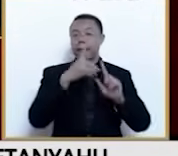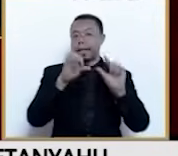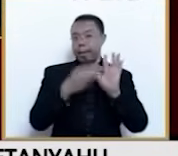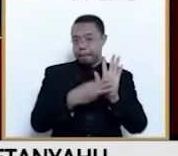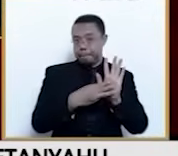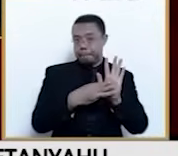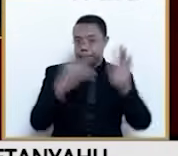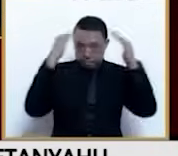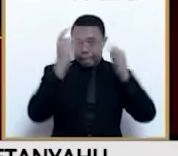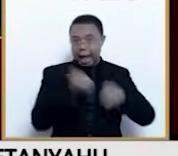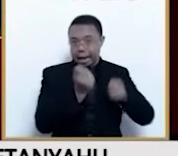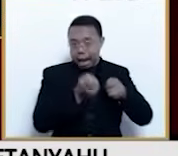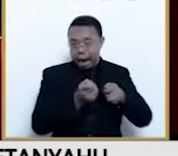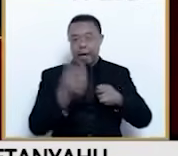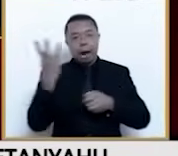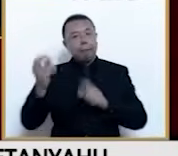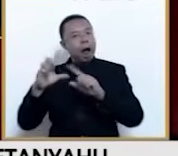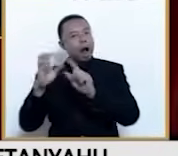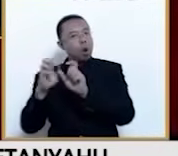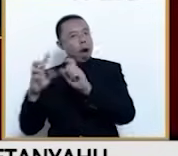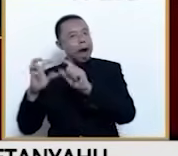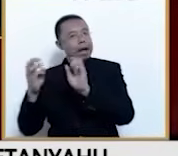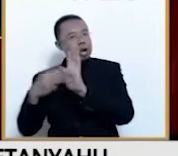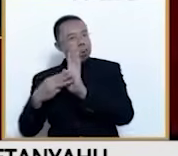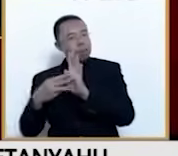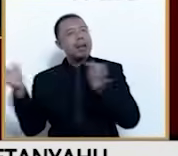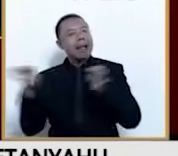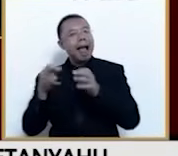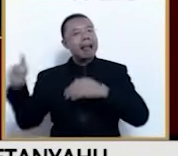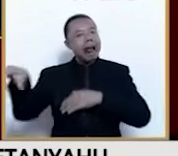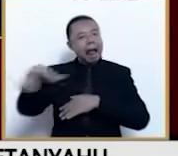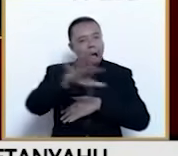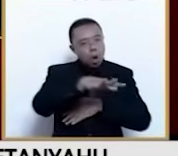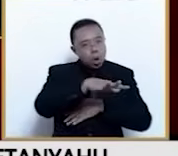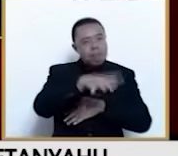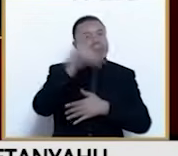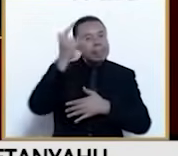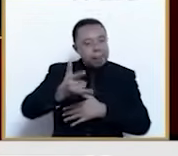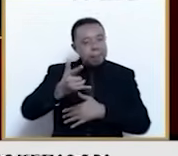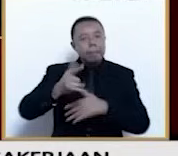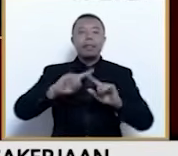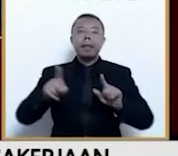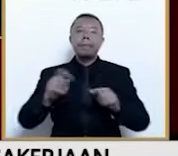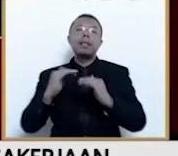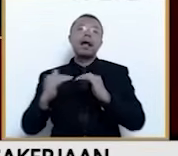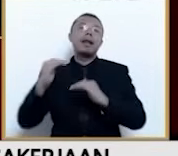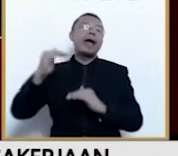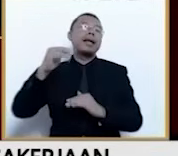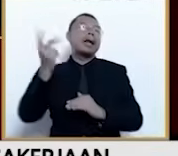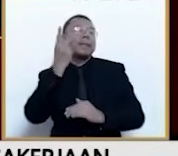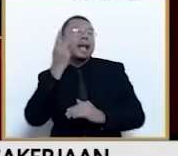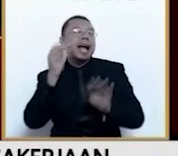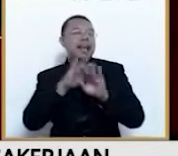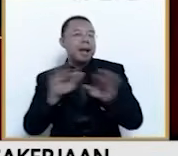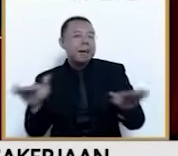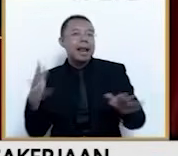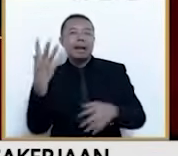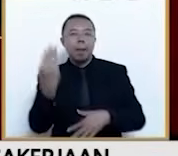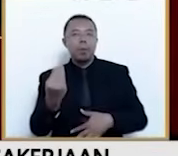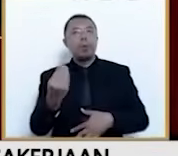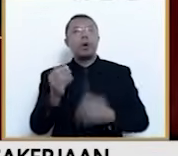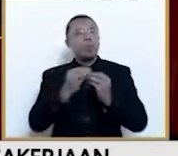bayam, di kampung akuarium dekat dengan laut. Nah, jadi artinya kemudian kita tingkatkan keamanan di kampung.